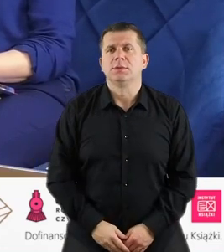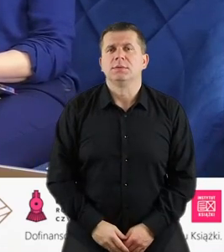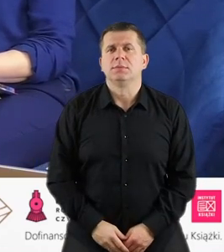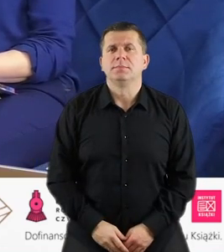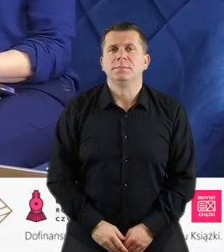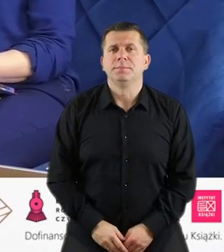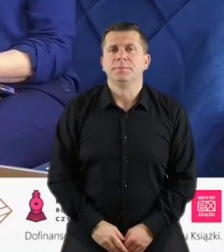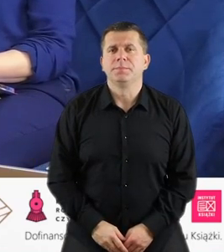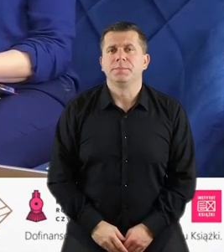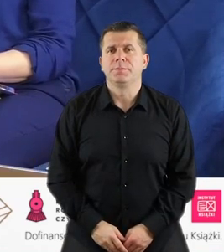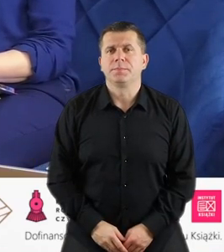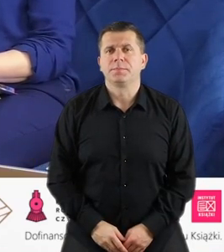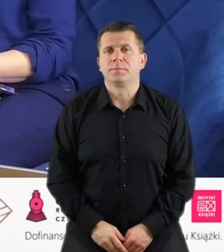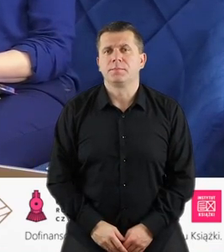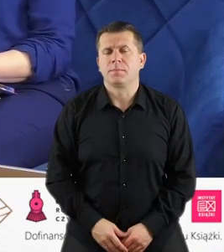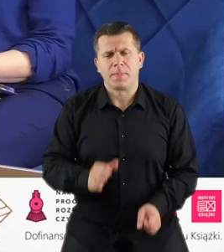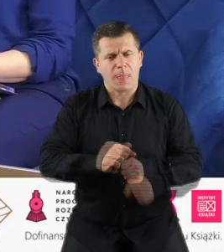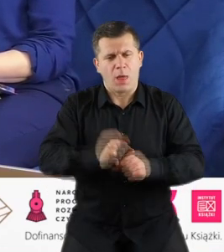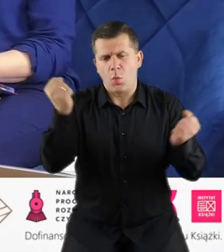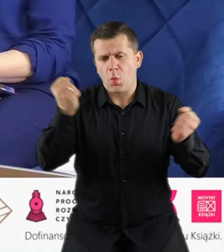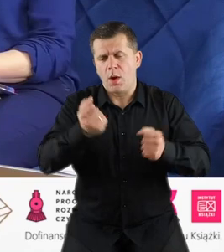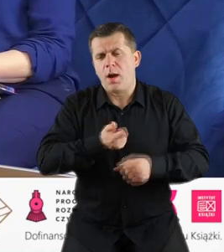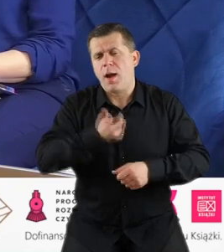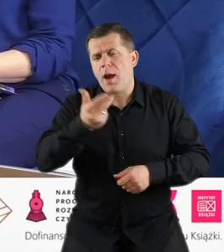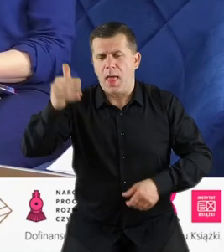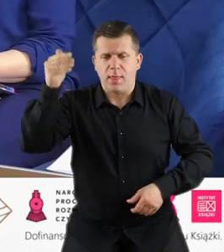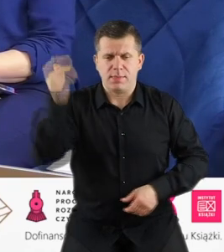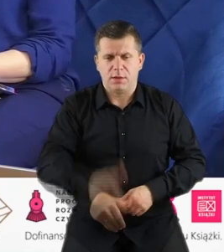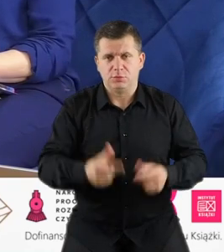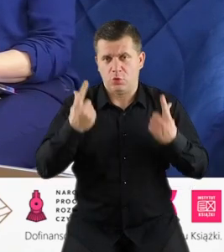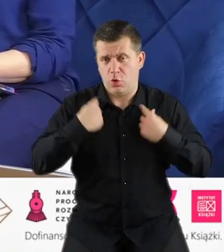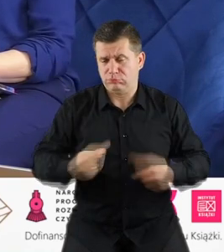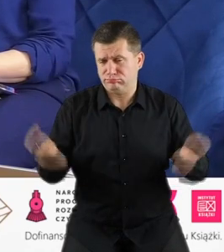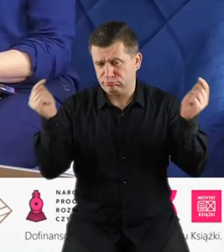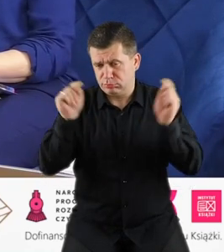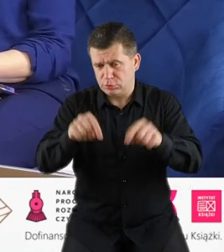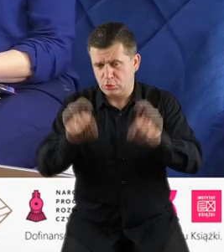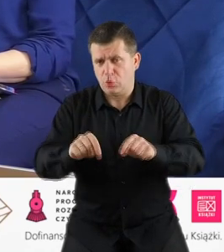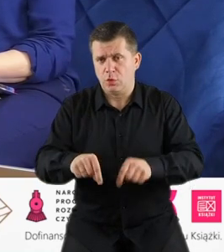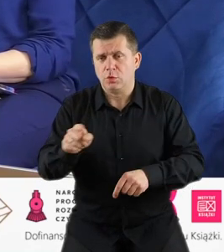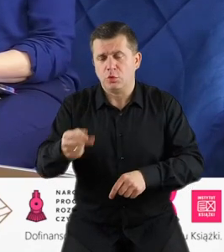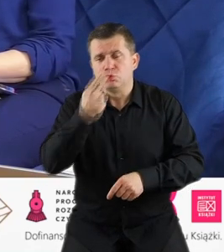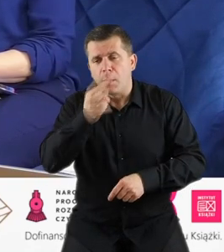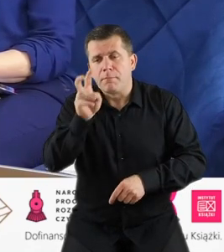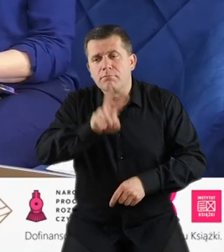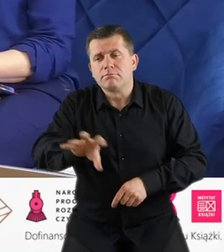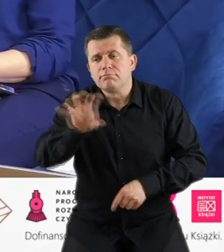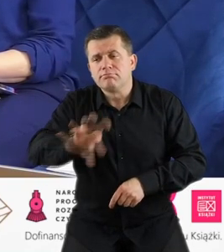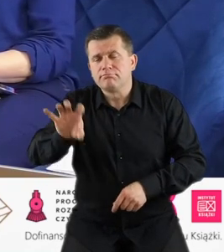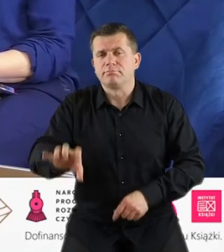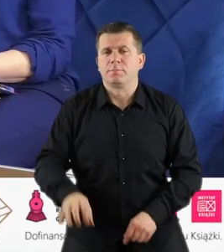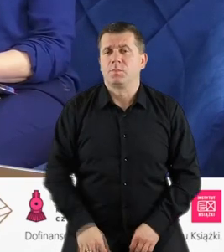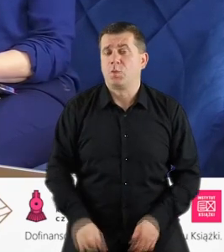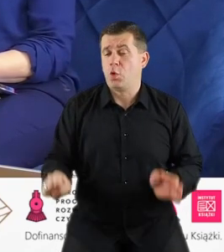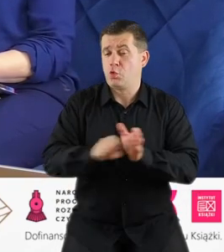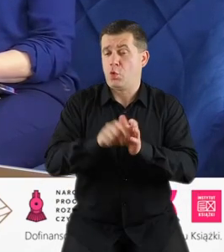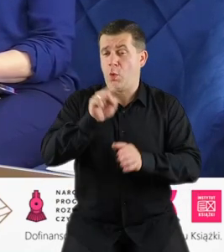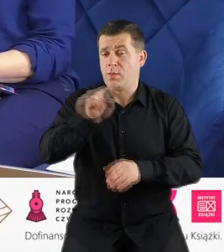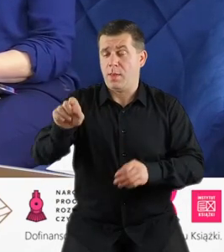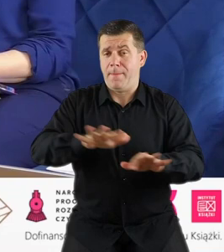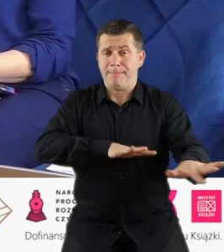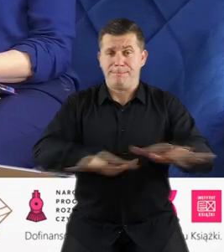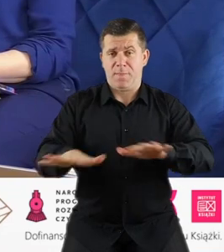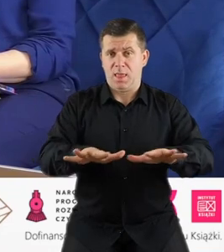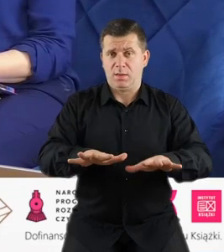nie więcej, tysięcy osób, które przychodzą i odwiedzają te miejsca. No i do tych miejsc